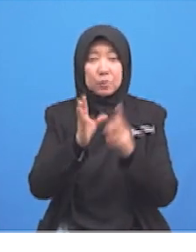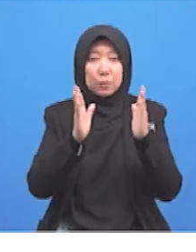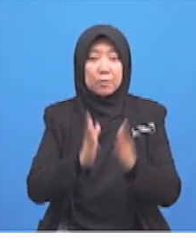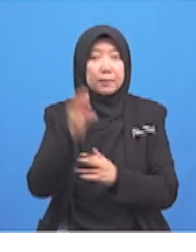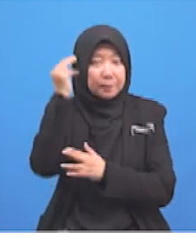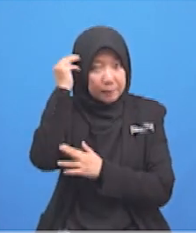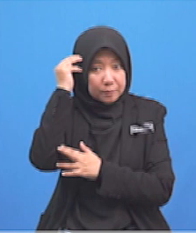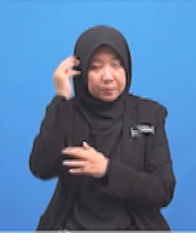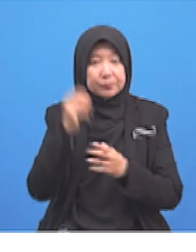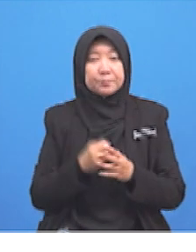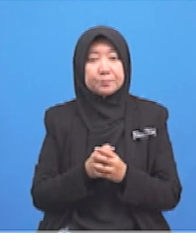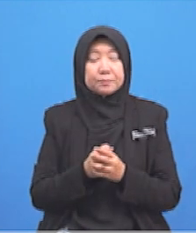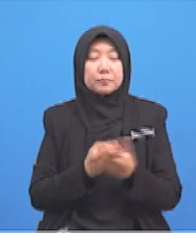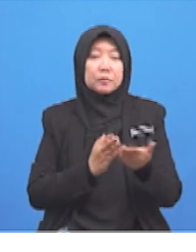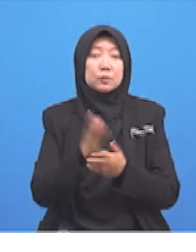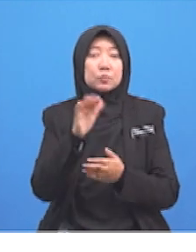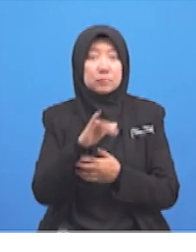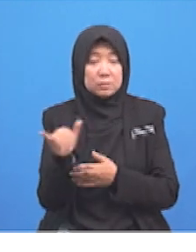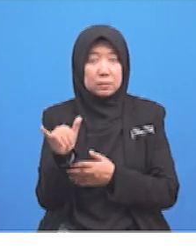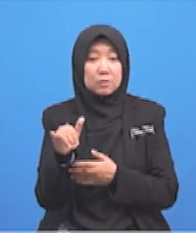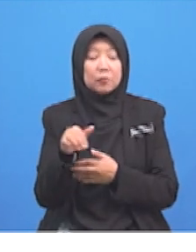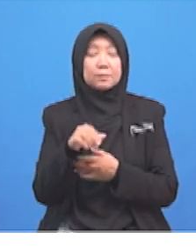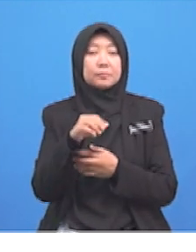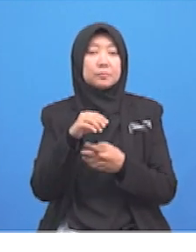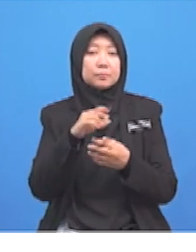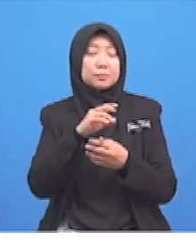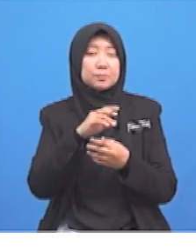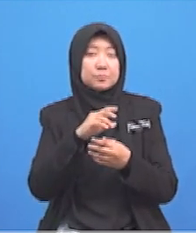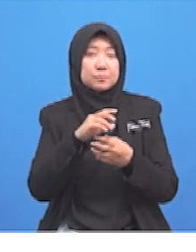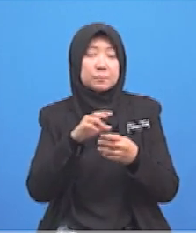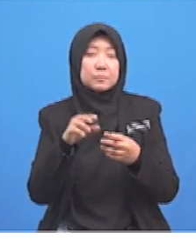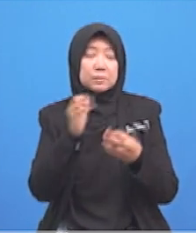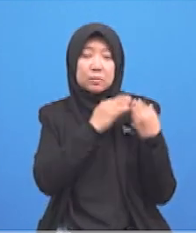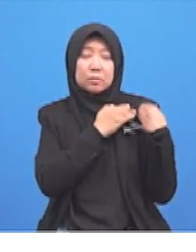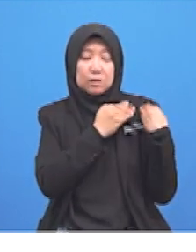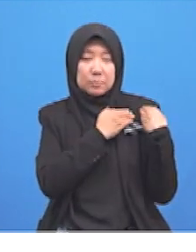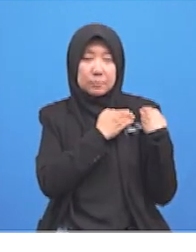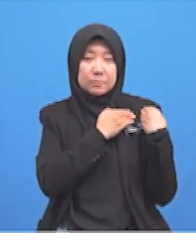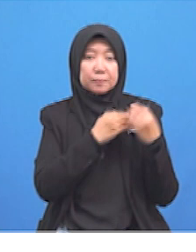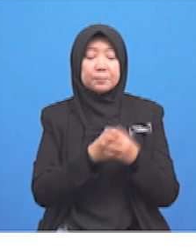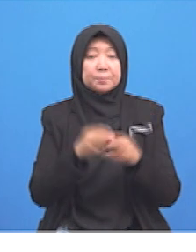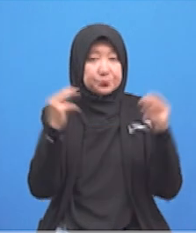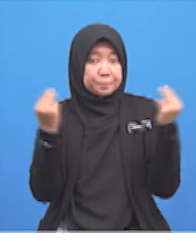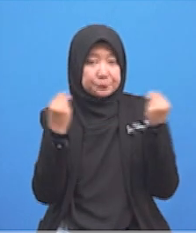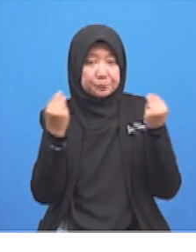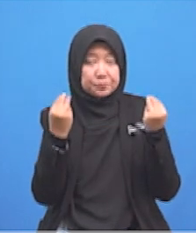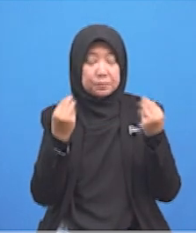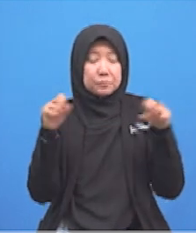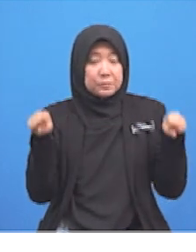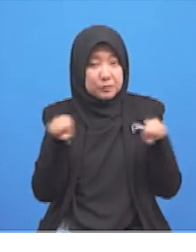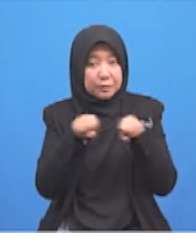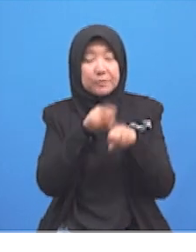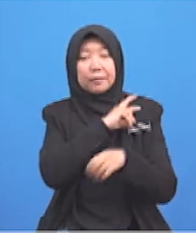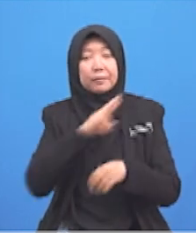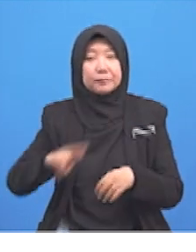Melayu. Seterusnya, durbar juga turut berperanan sebagai sebuah majlis persidangan